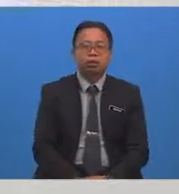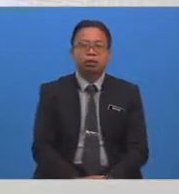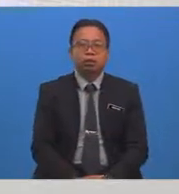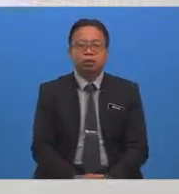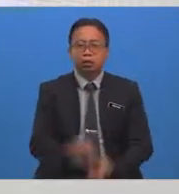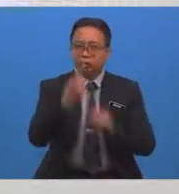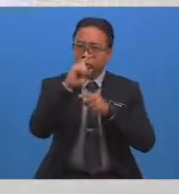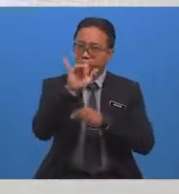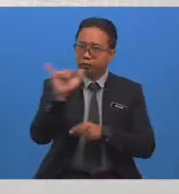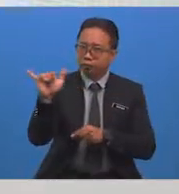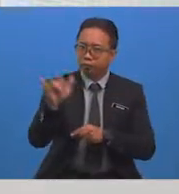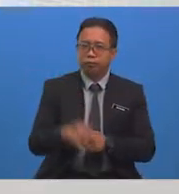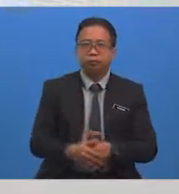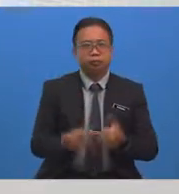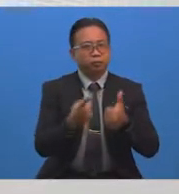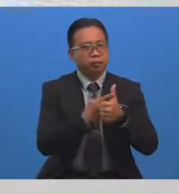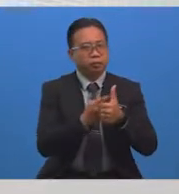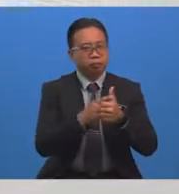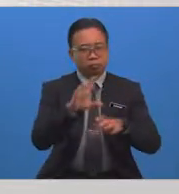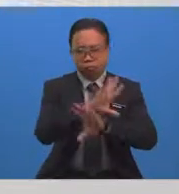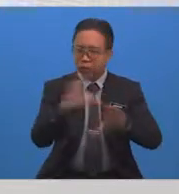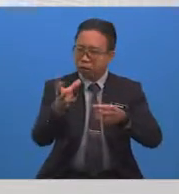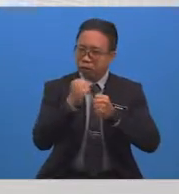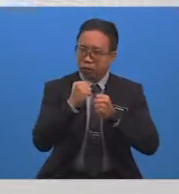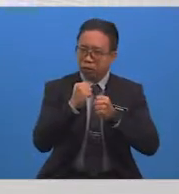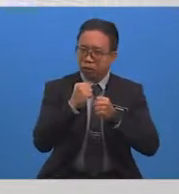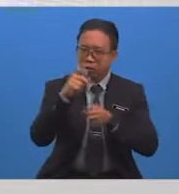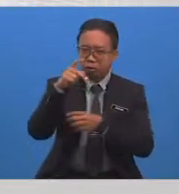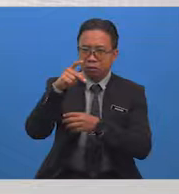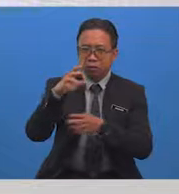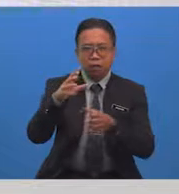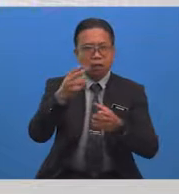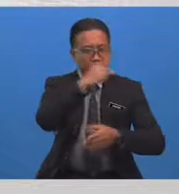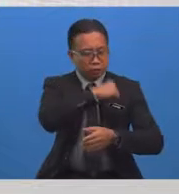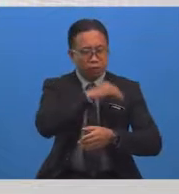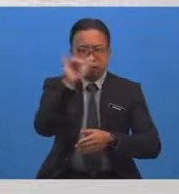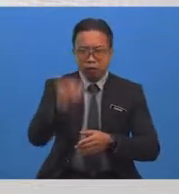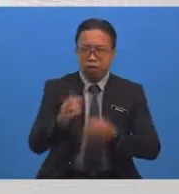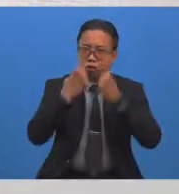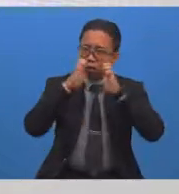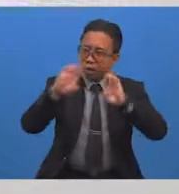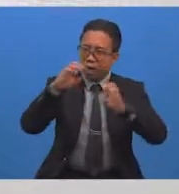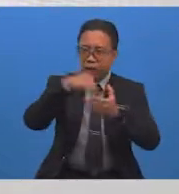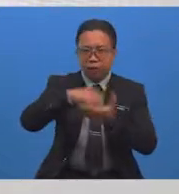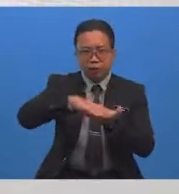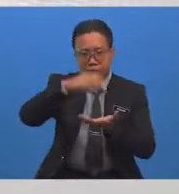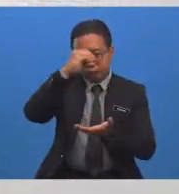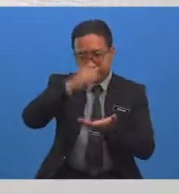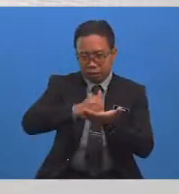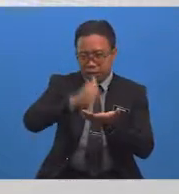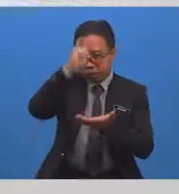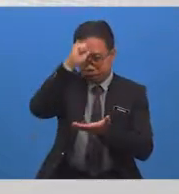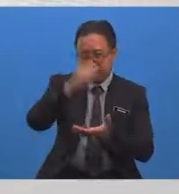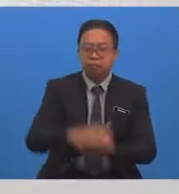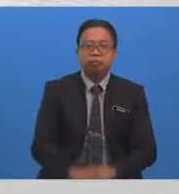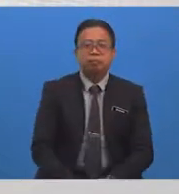jawabannya pertama tidak mendapat kepuasan yang cemerlang dalam Academy ya murid